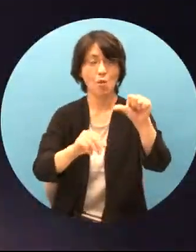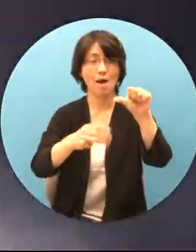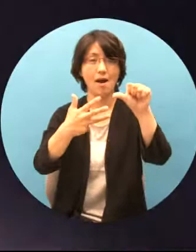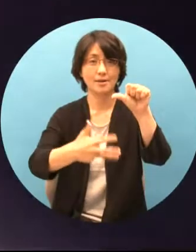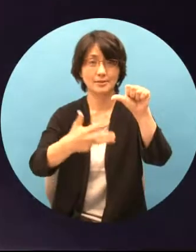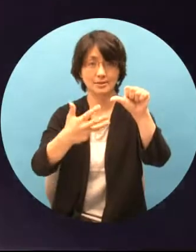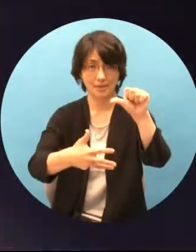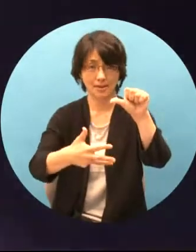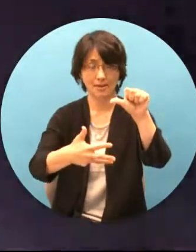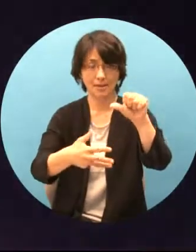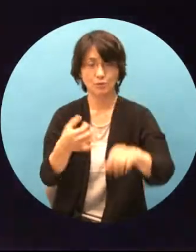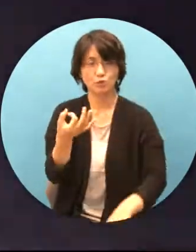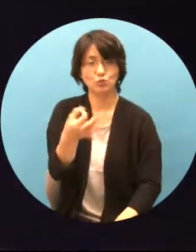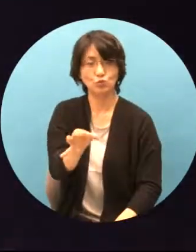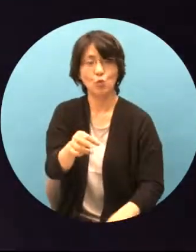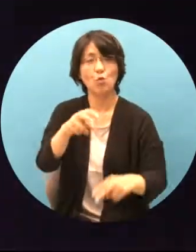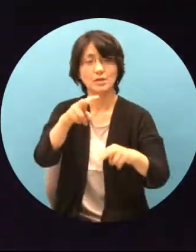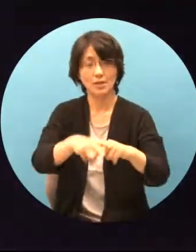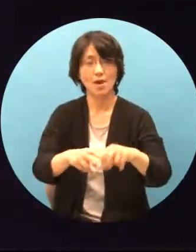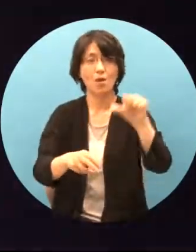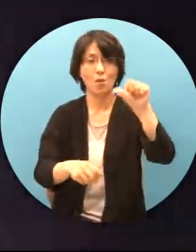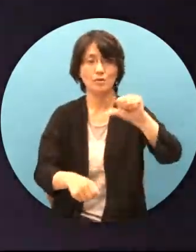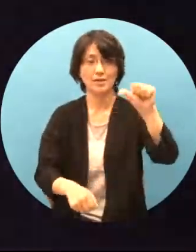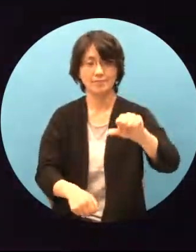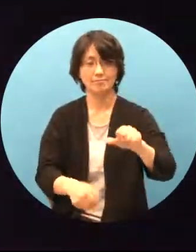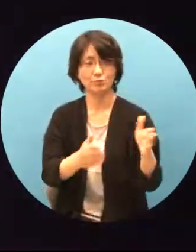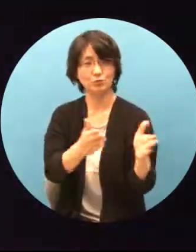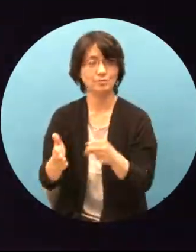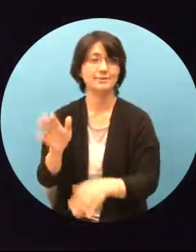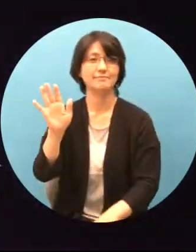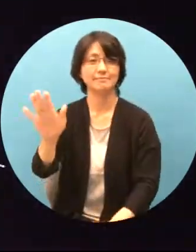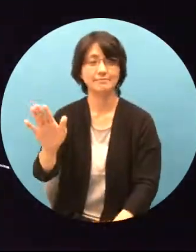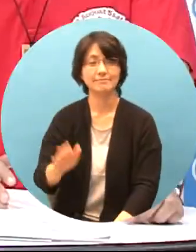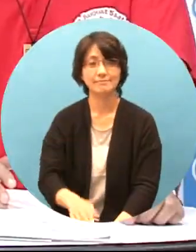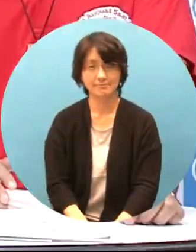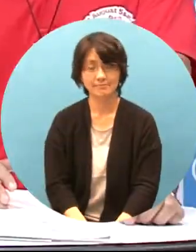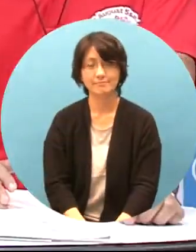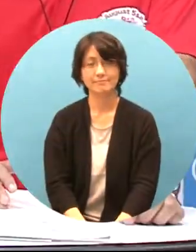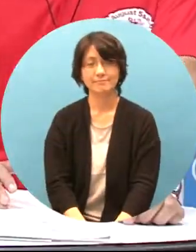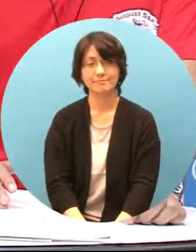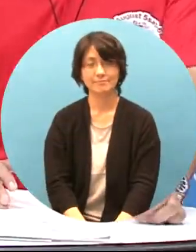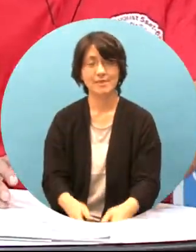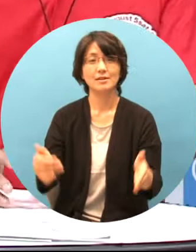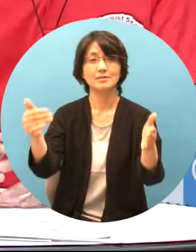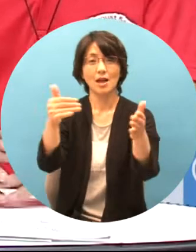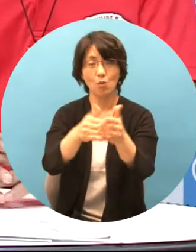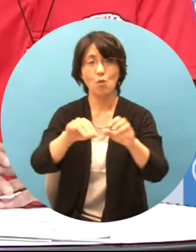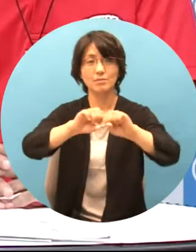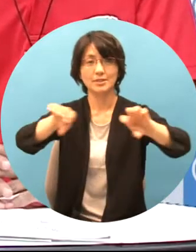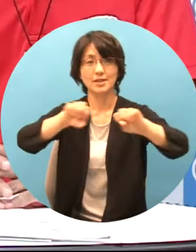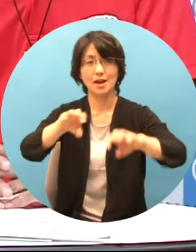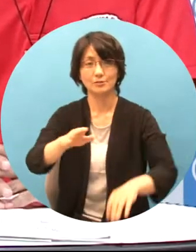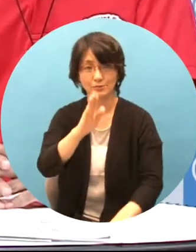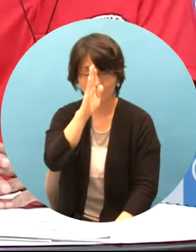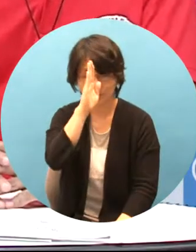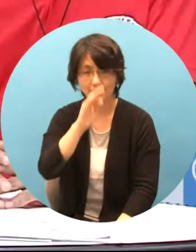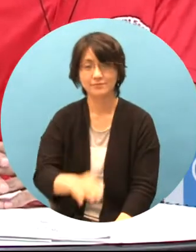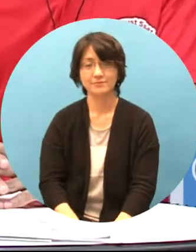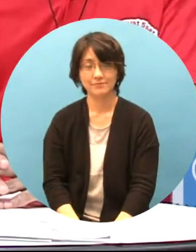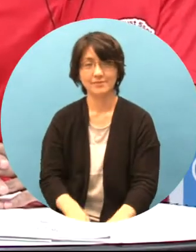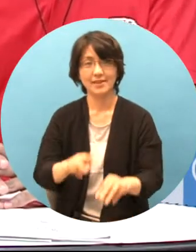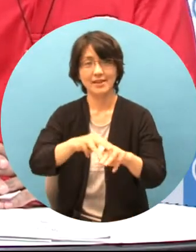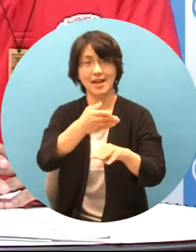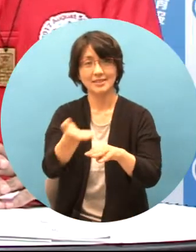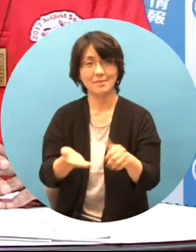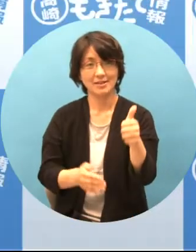8000席、有料観覧席は5000席です。 はい、では最後に PR をお願いします。では田島